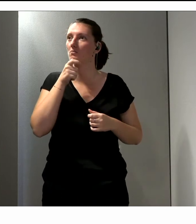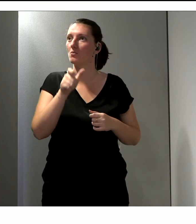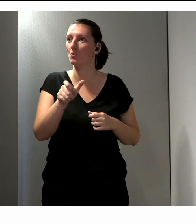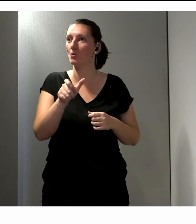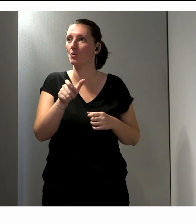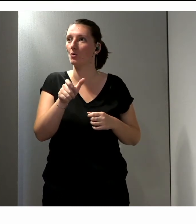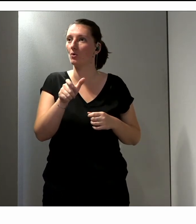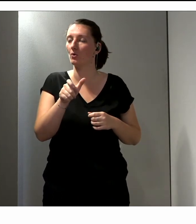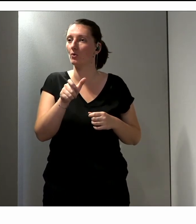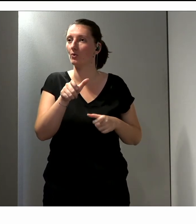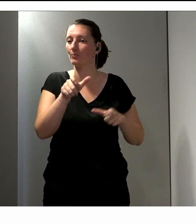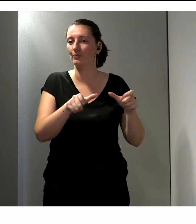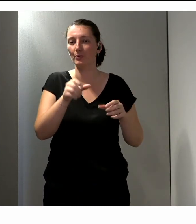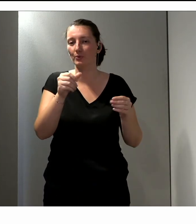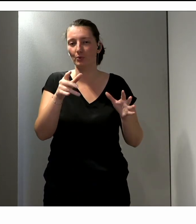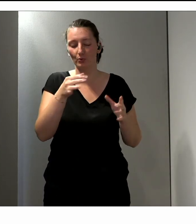les service providers,